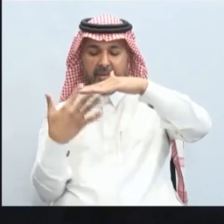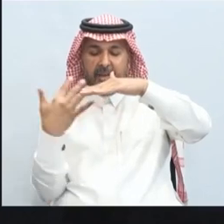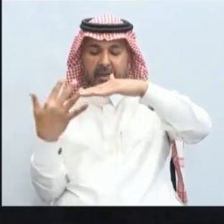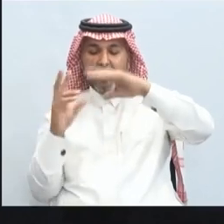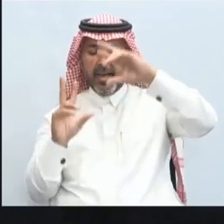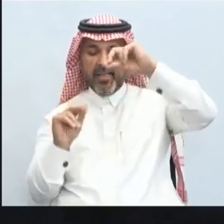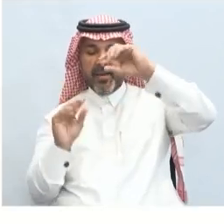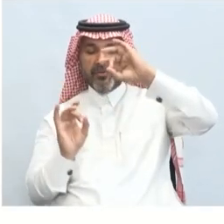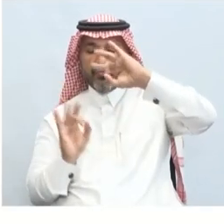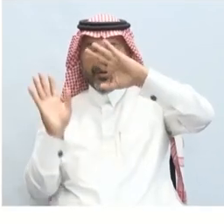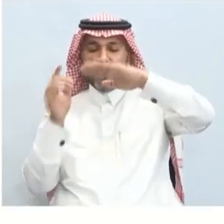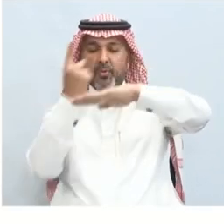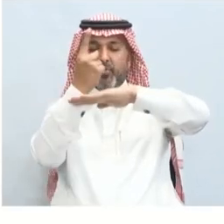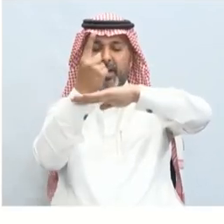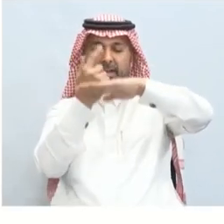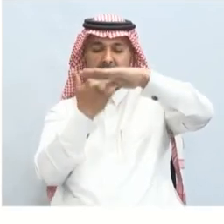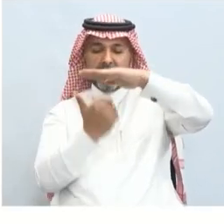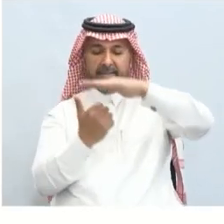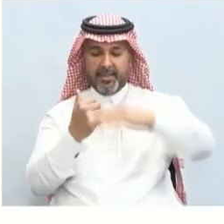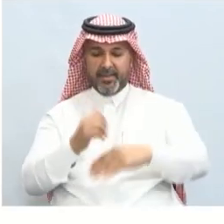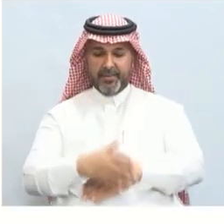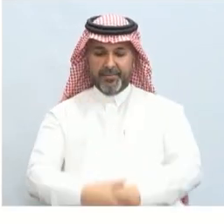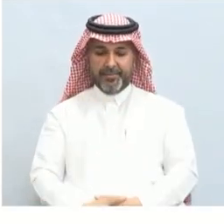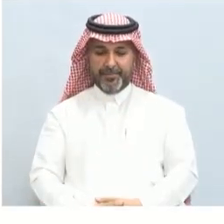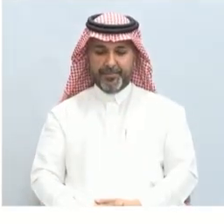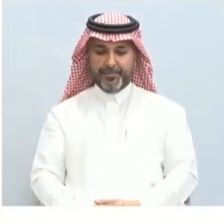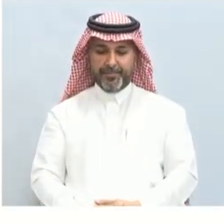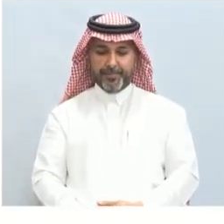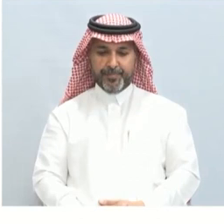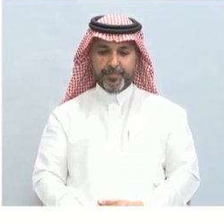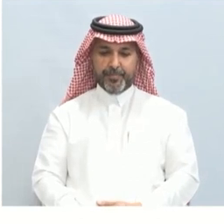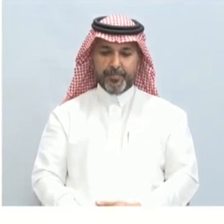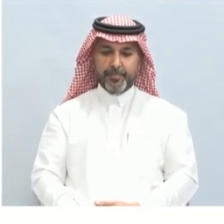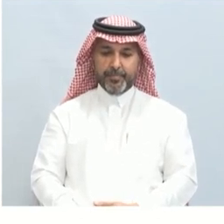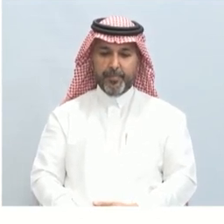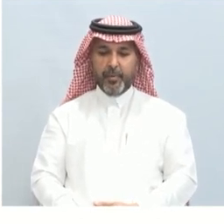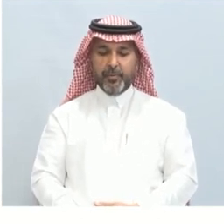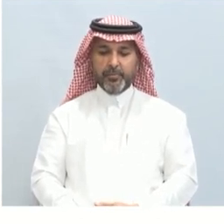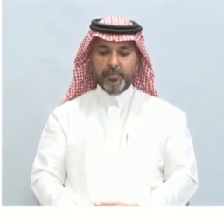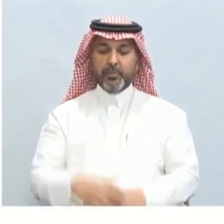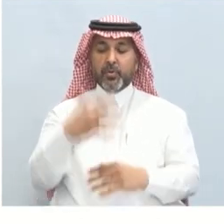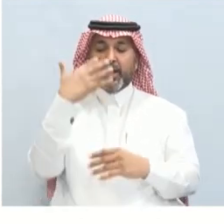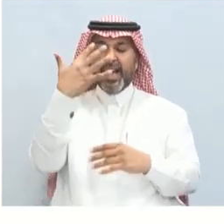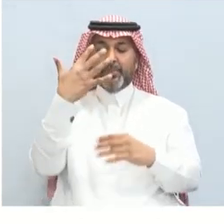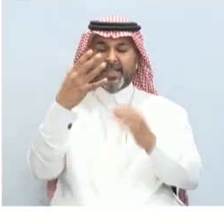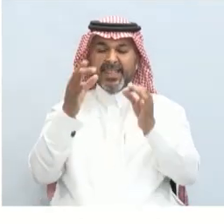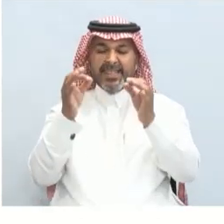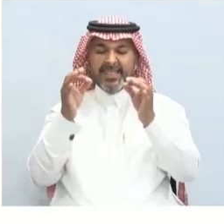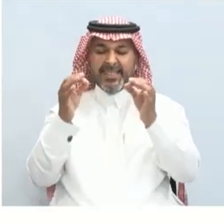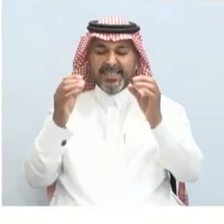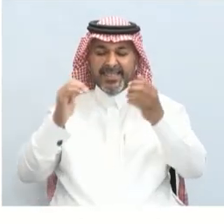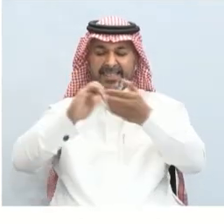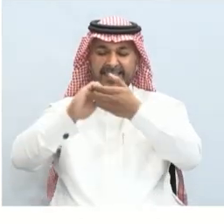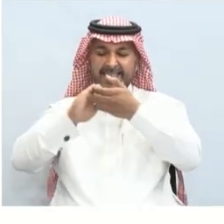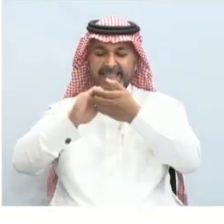بهذا الشكل خلونا نشوف ايضا اسئله من التحصيلي ايضا قاللك بكم طريقه يمكن ان يجس خمسه اصدقاء حول طاوله